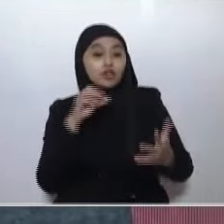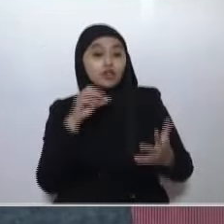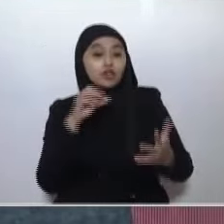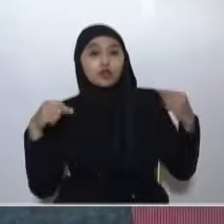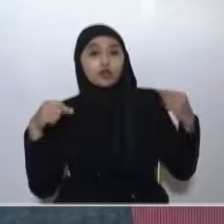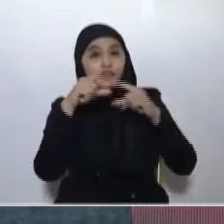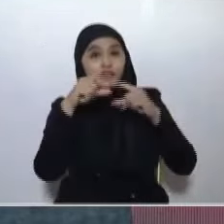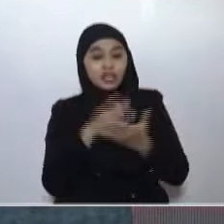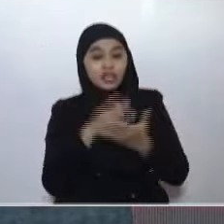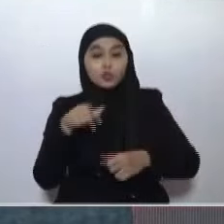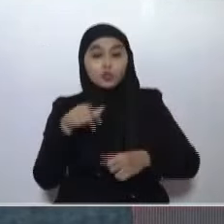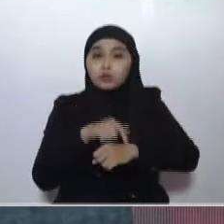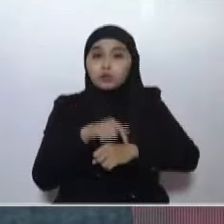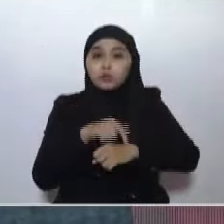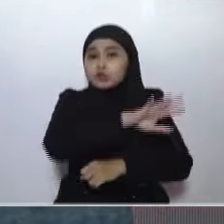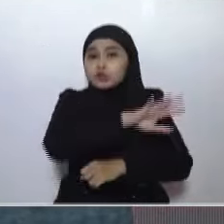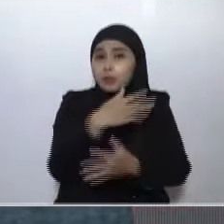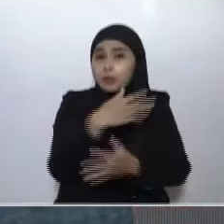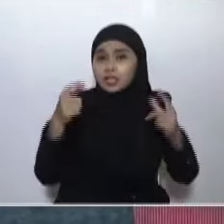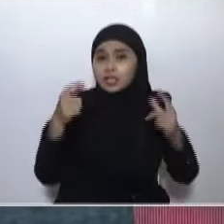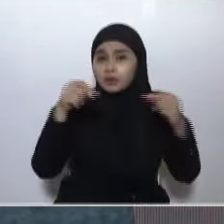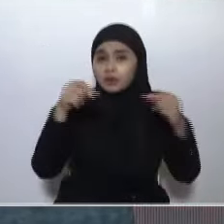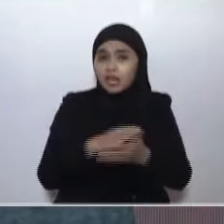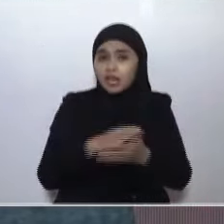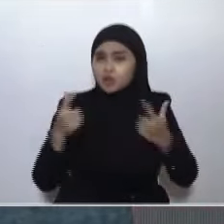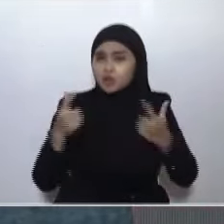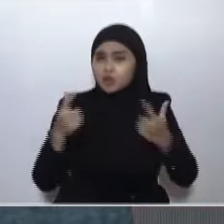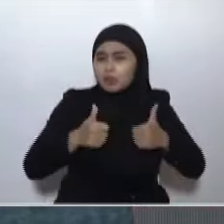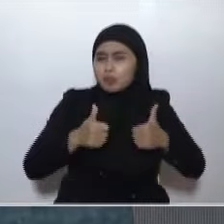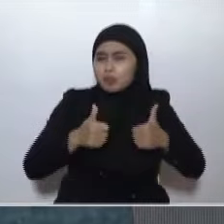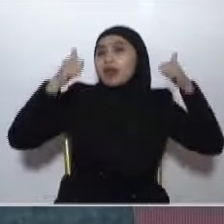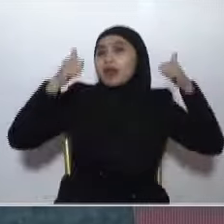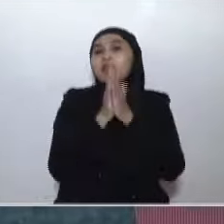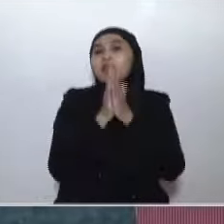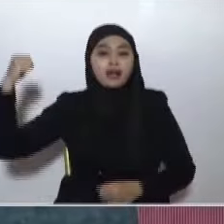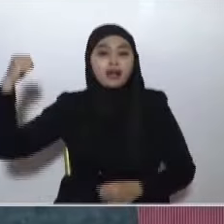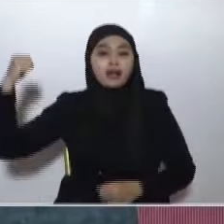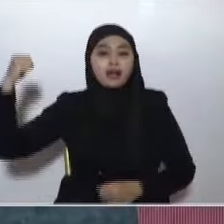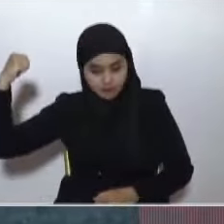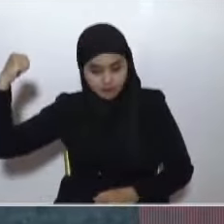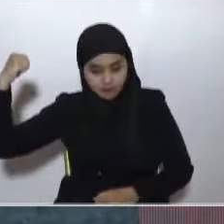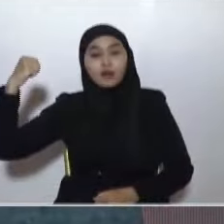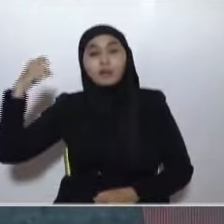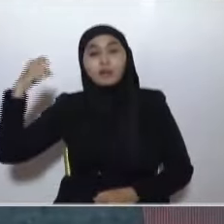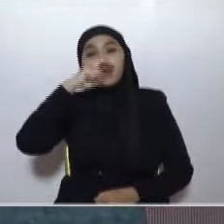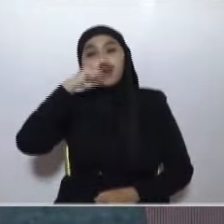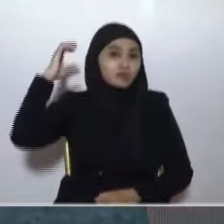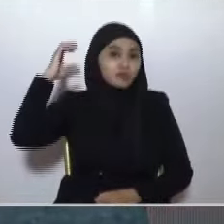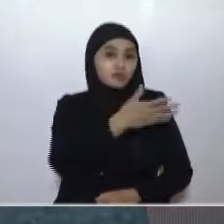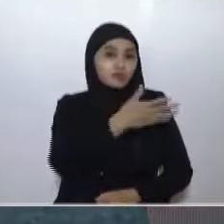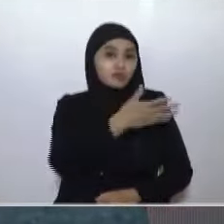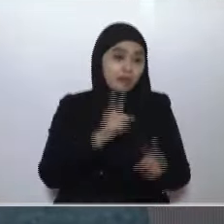momentum masyarakat Jawa Tengah untuk bisa lebih hidup baik dan lebih Perkasa Bapak Ibu sekalian pasangan